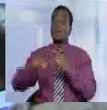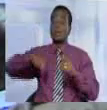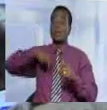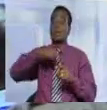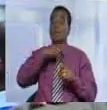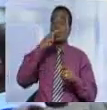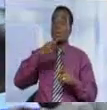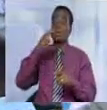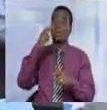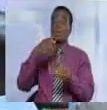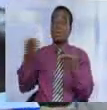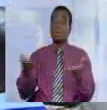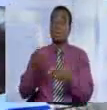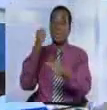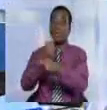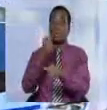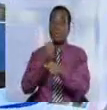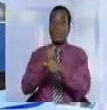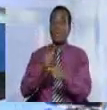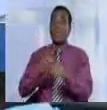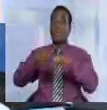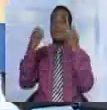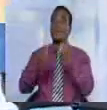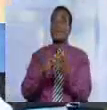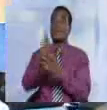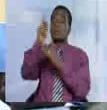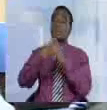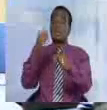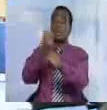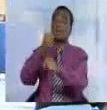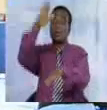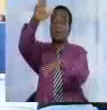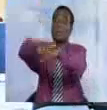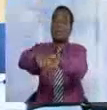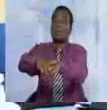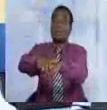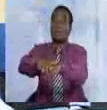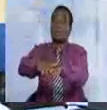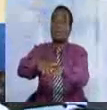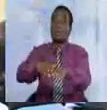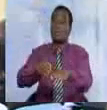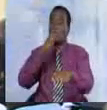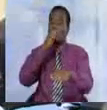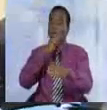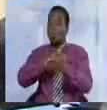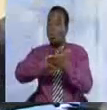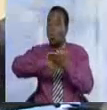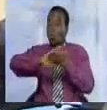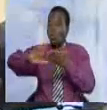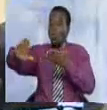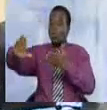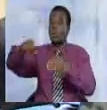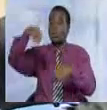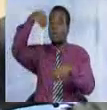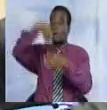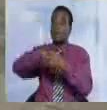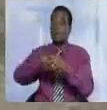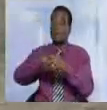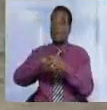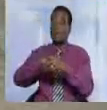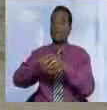actuellement en atelier. Disons, il y a une équipe de projet qui est en train de travailler sur l'adduction en eau potable de la localité de